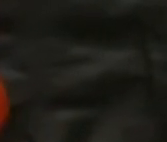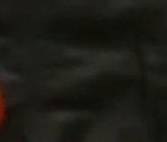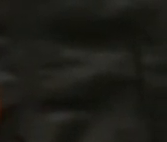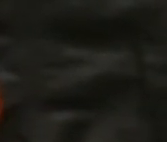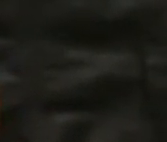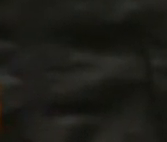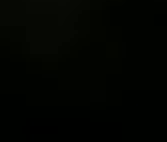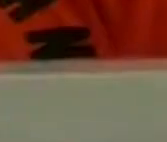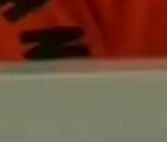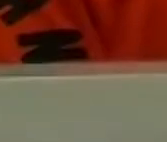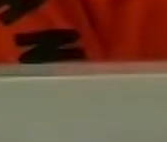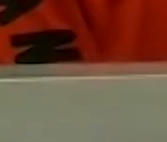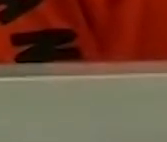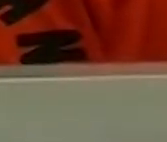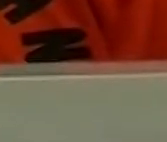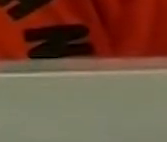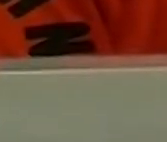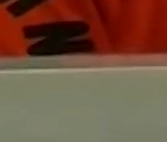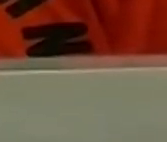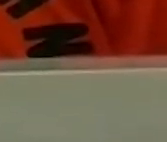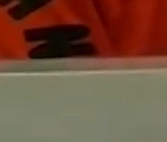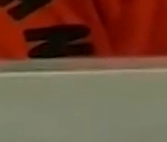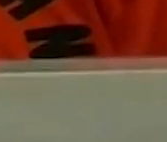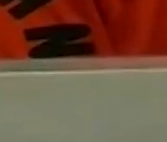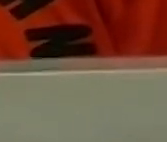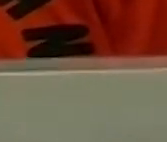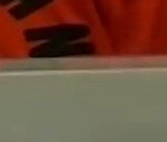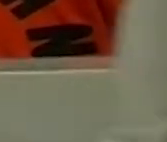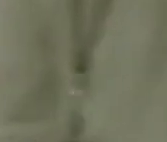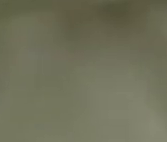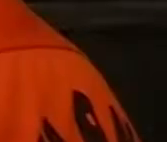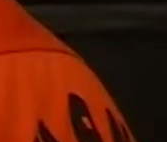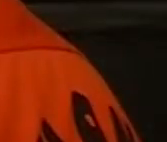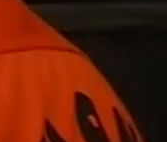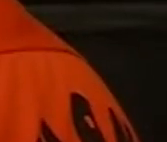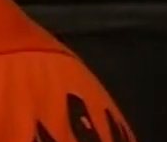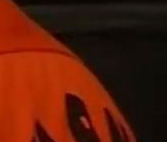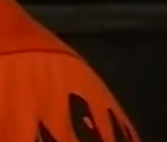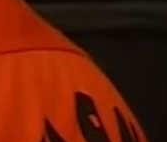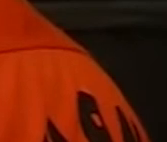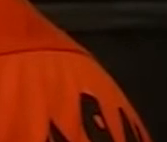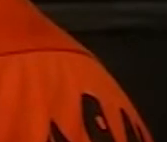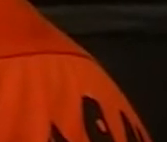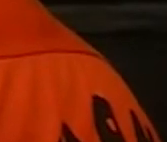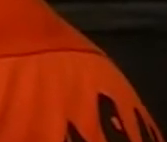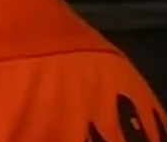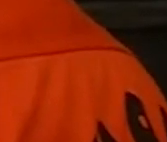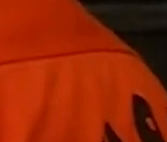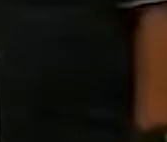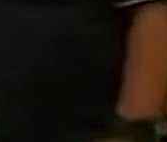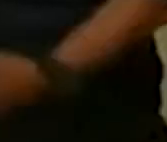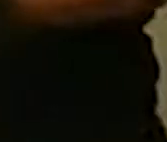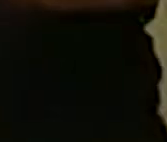telah melanggar Undang-Undang ITE dan menyebarkan berita hoax terkait kericuhan unjuk rasa penolakan Undang-Undang Cipta Kerja.